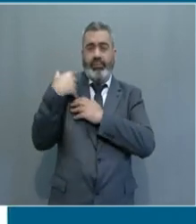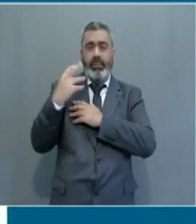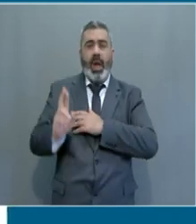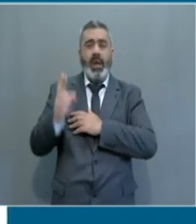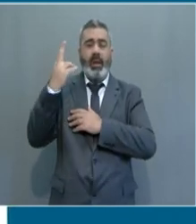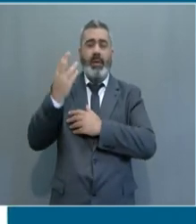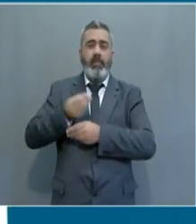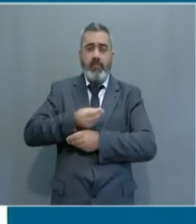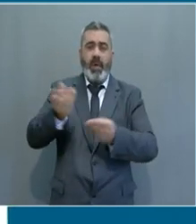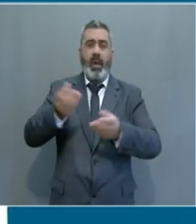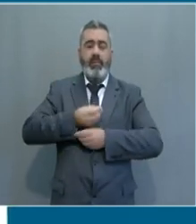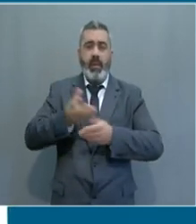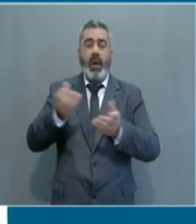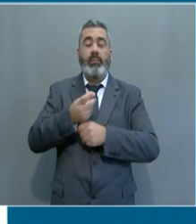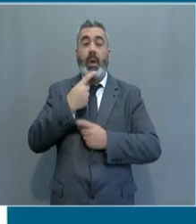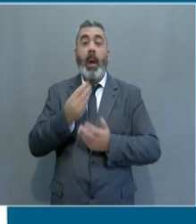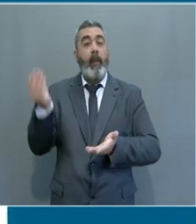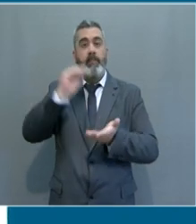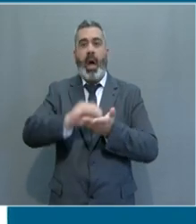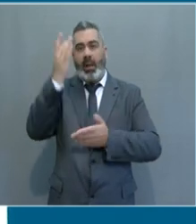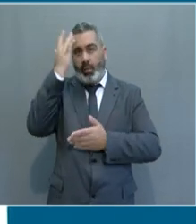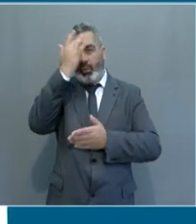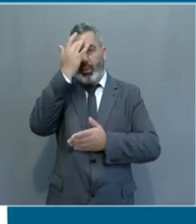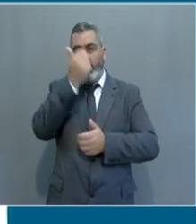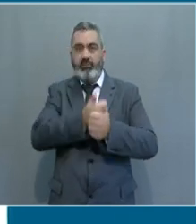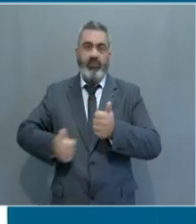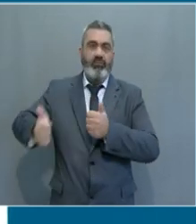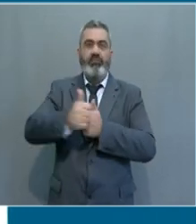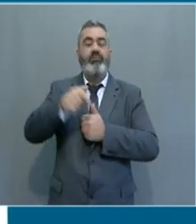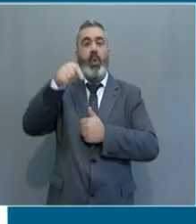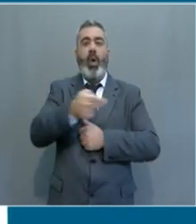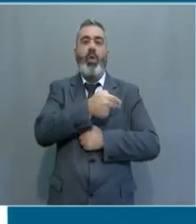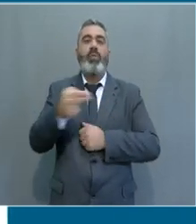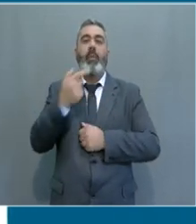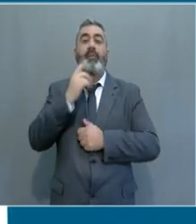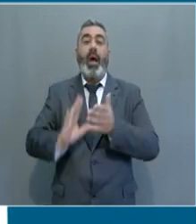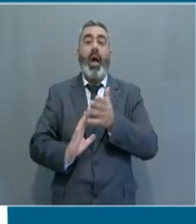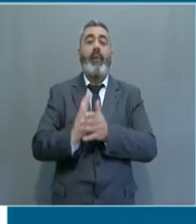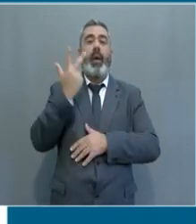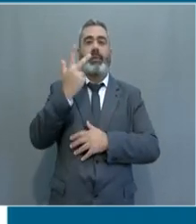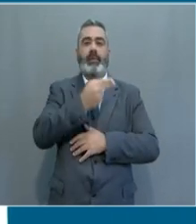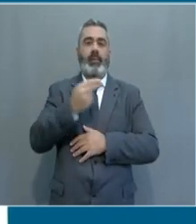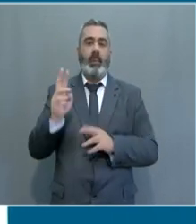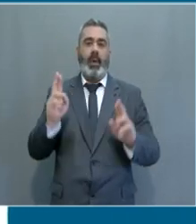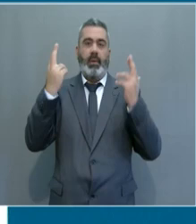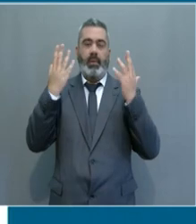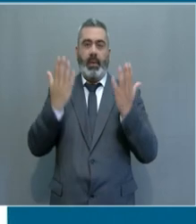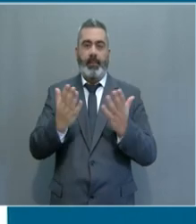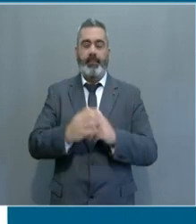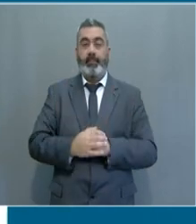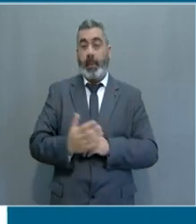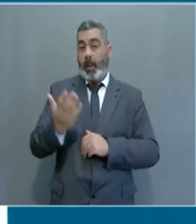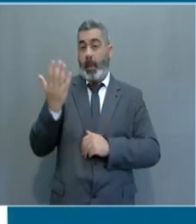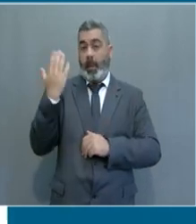που τώρα ήρθε η στιγμή να πρωταγωνιστήσει ξανά στην εθνική προσπάθεια για βιώσιμη ανάπτυξη. Κύριε Πρωθυπουργέ, είχαμε προκαιρού εκφράσει